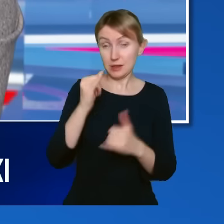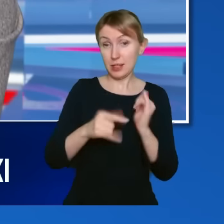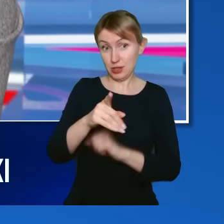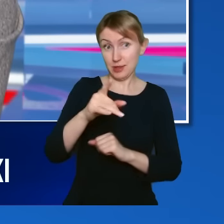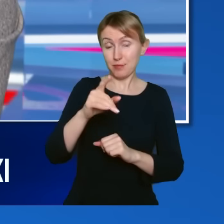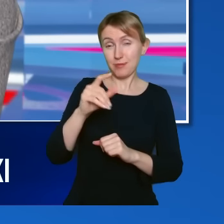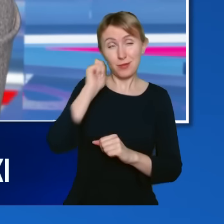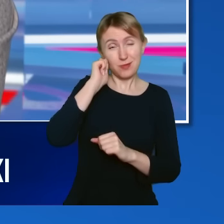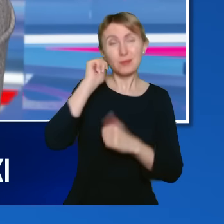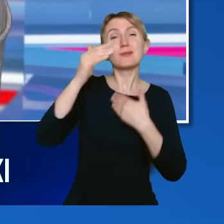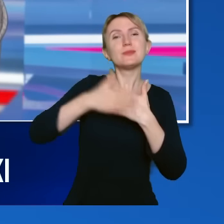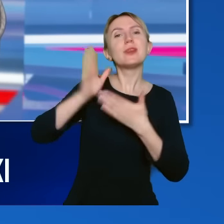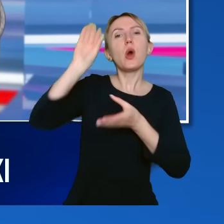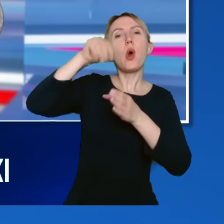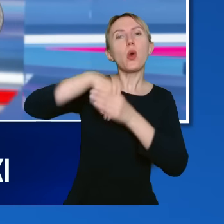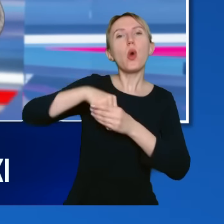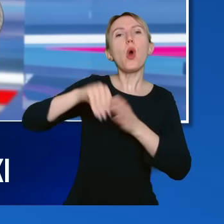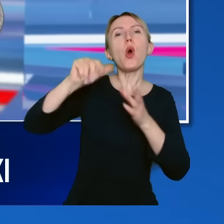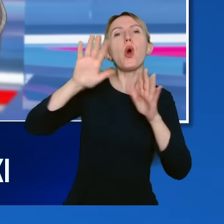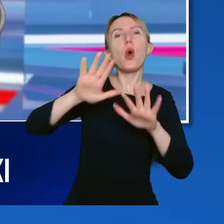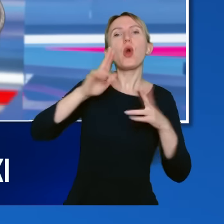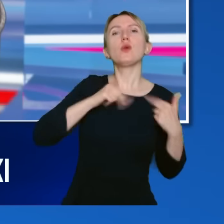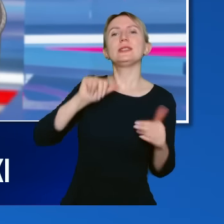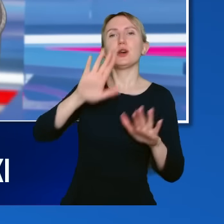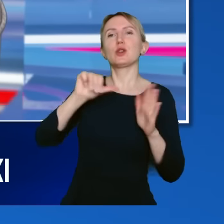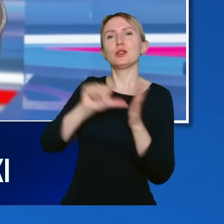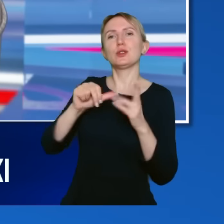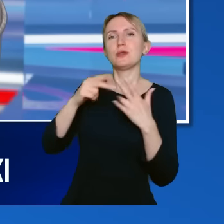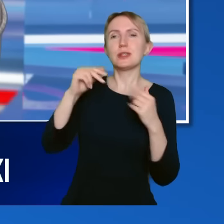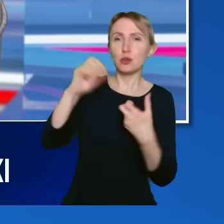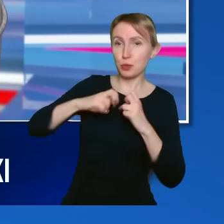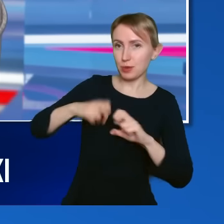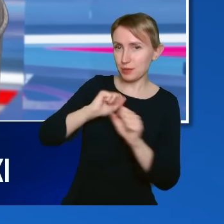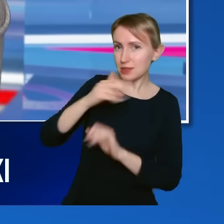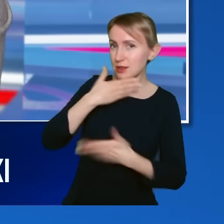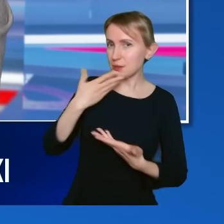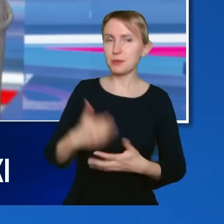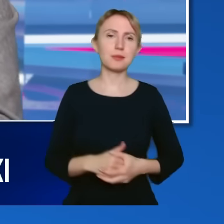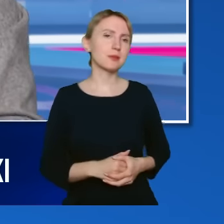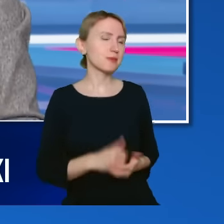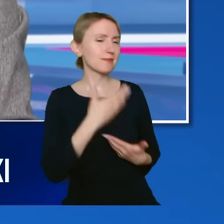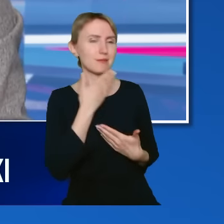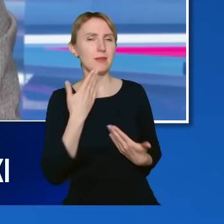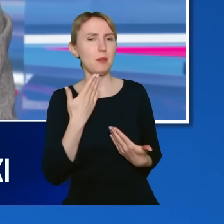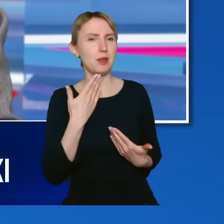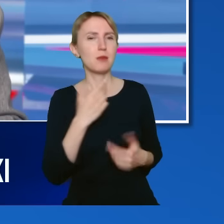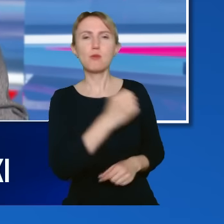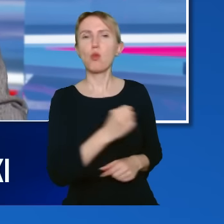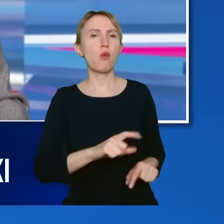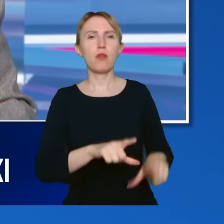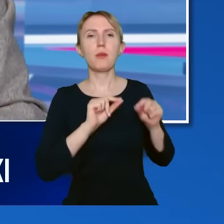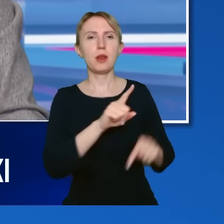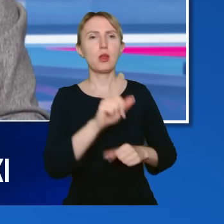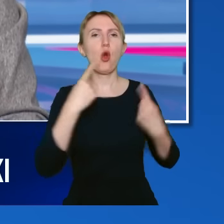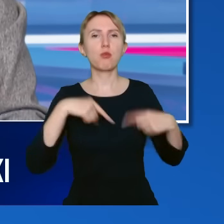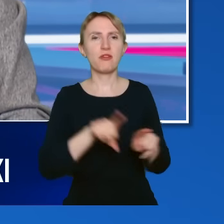Komisji Ochrony Środowiska, to pana zdaniem jest problem czy nie? Nie, nie ma, ponieważ posłowie są wybierani przez